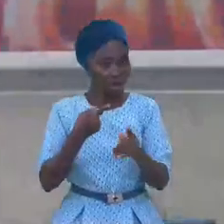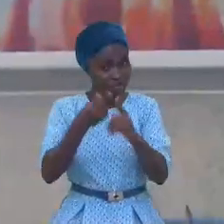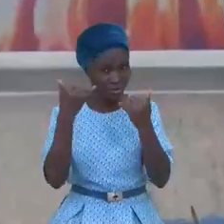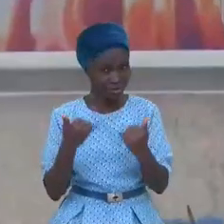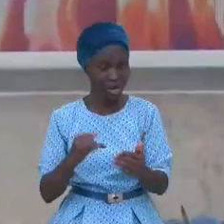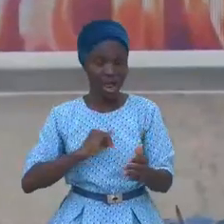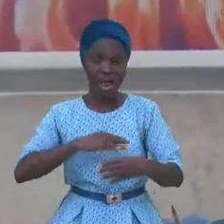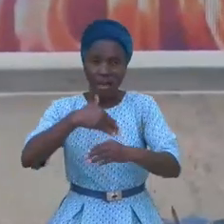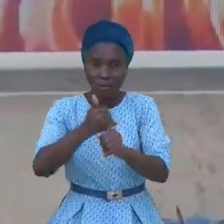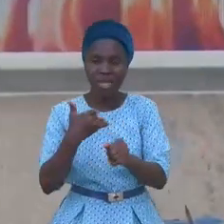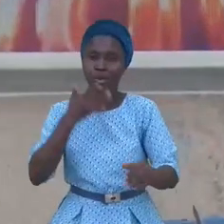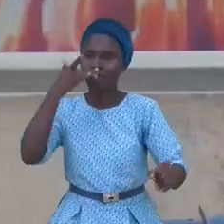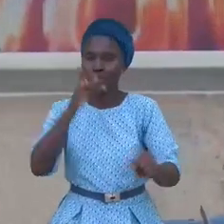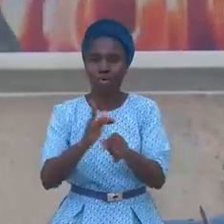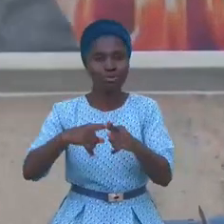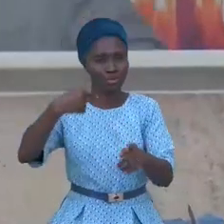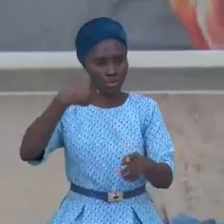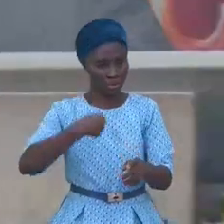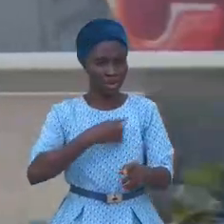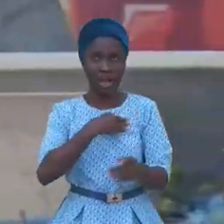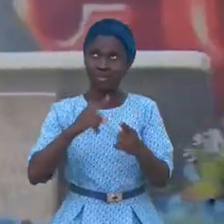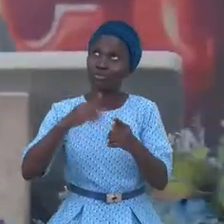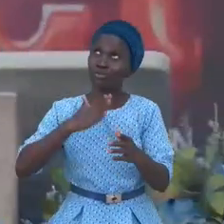vœu. Et à mon Dieu,